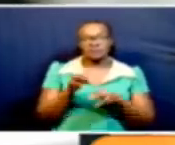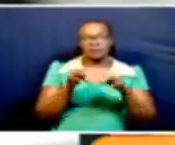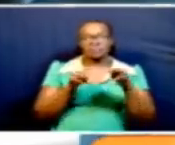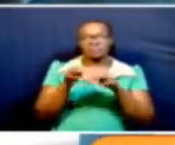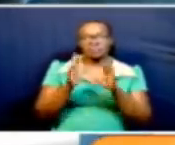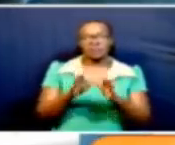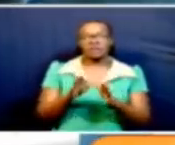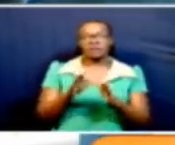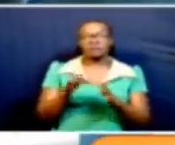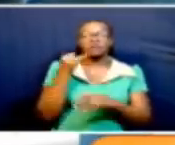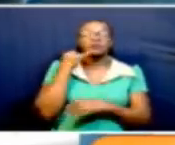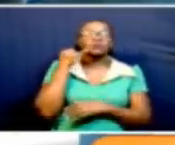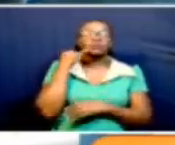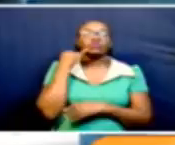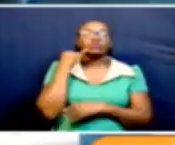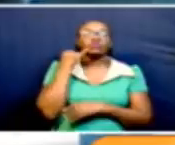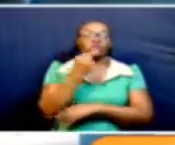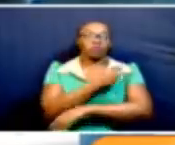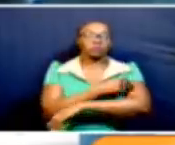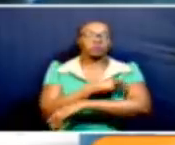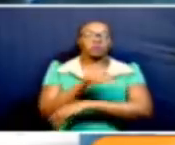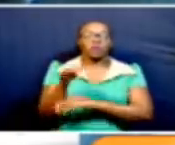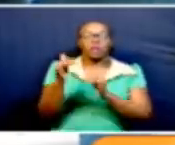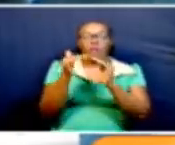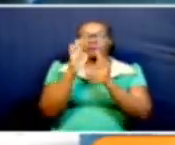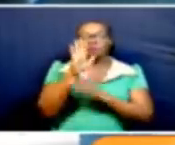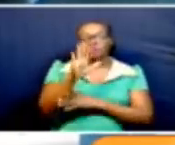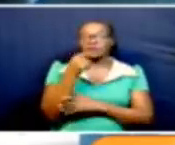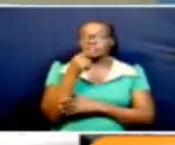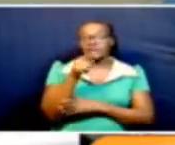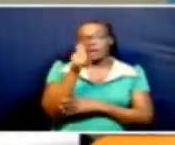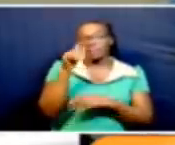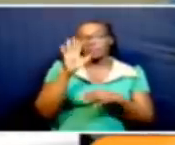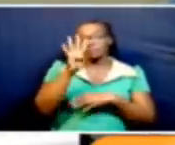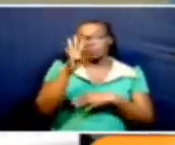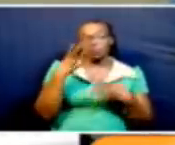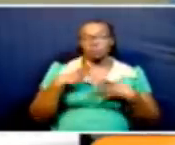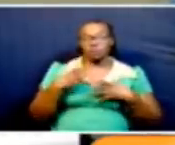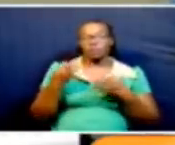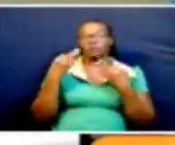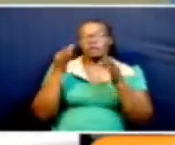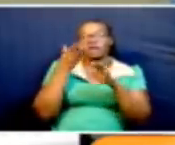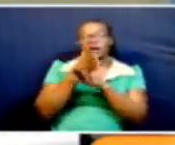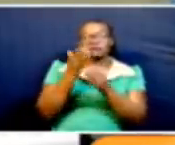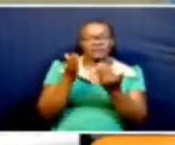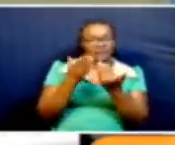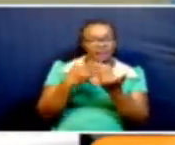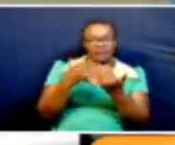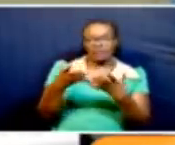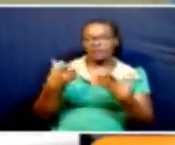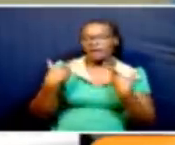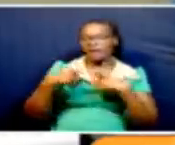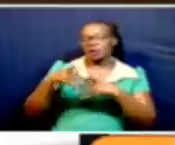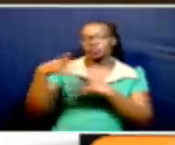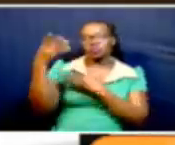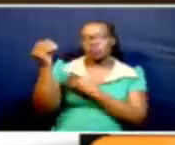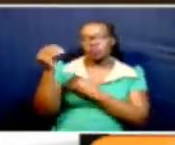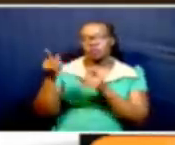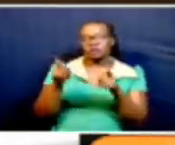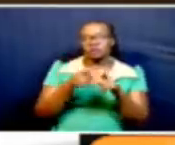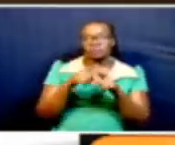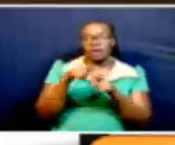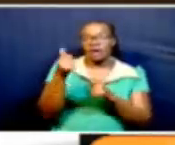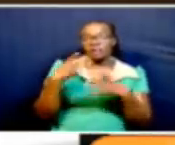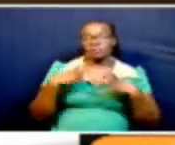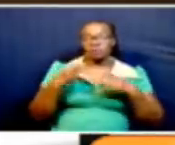Daktari Joseph Mburu akitueleza kuwa waathiriwa wanne waliachiliwa baada ya kuhudumiwa na kwamba watu wanane wangali